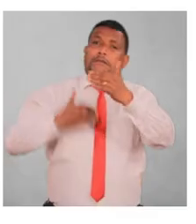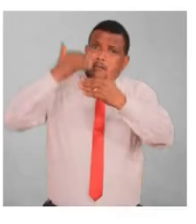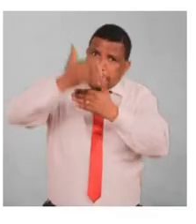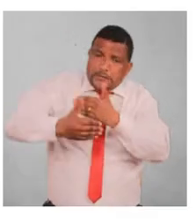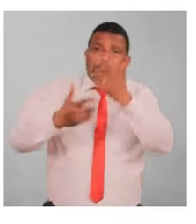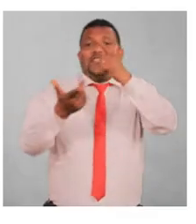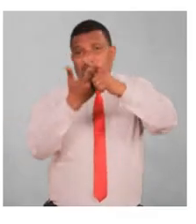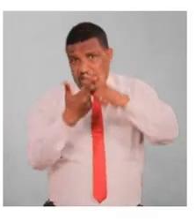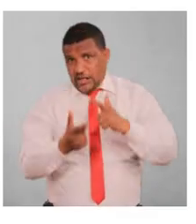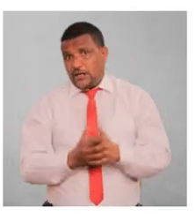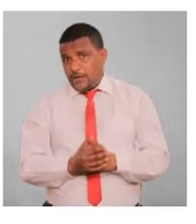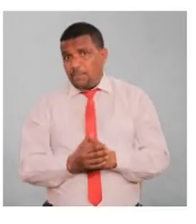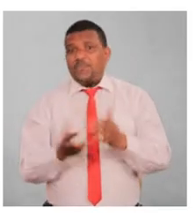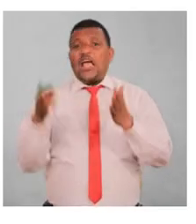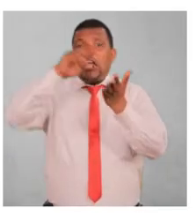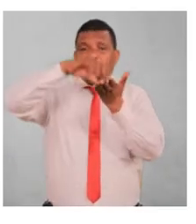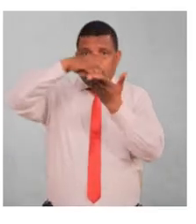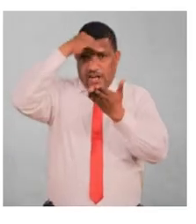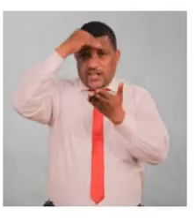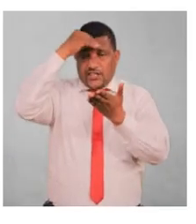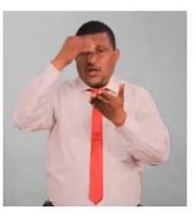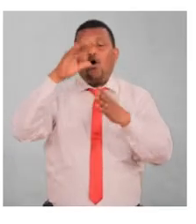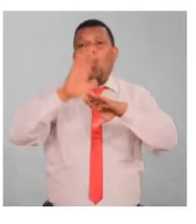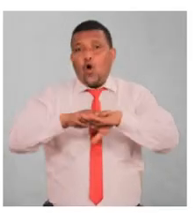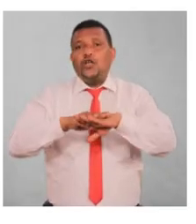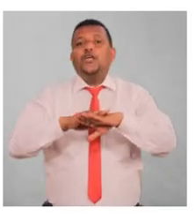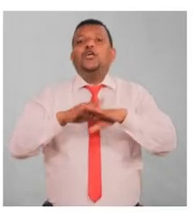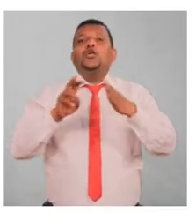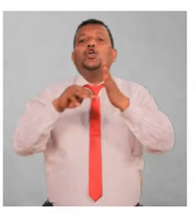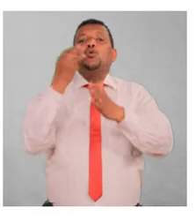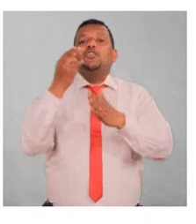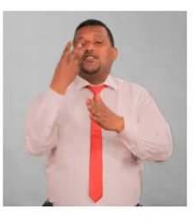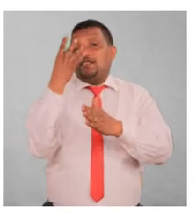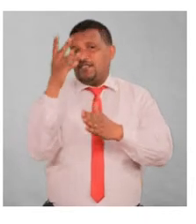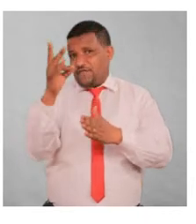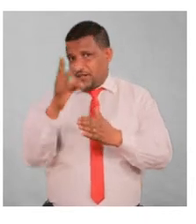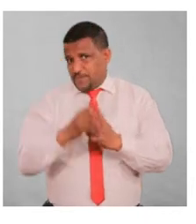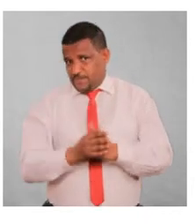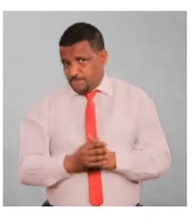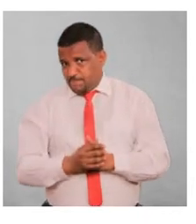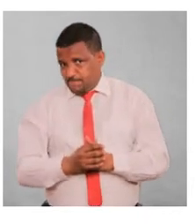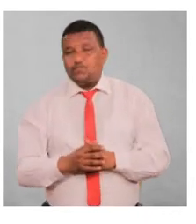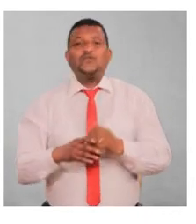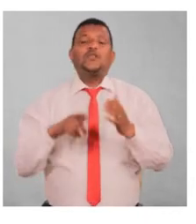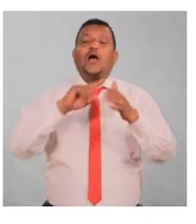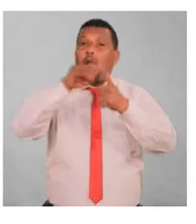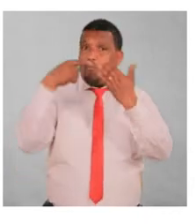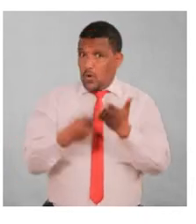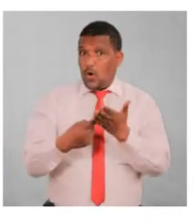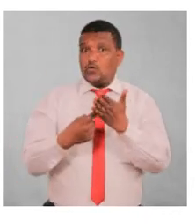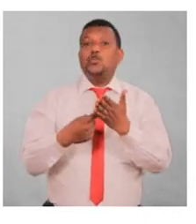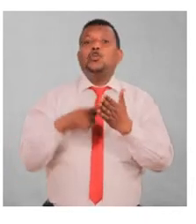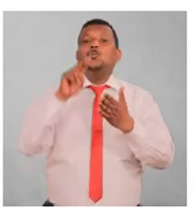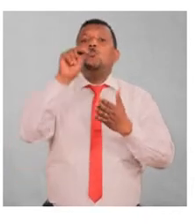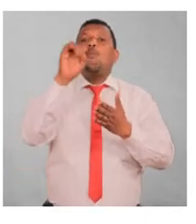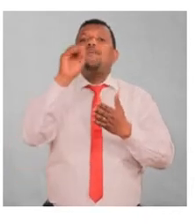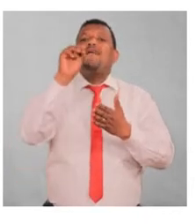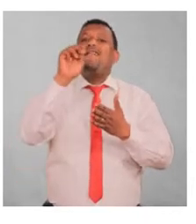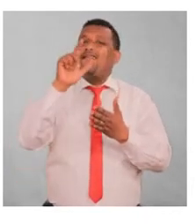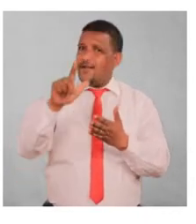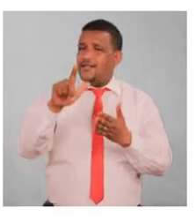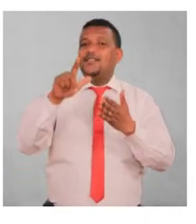सब्सक्राइब रिलेशन ऑन 1968 कि व्हिच इज द ब्राउज़र नॉमिनल जीडीपी